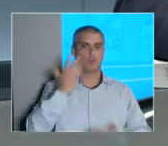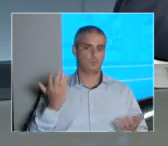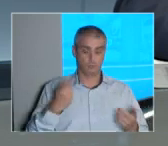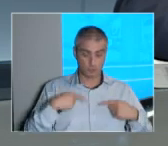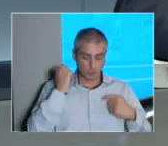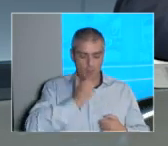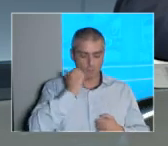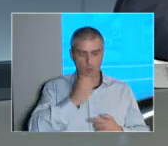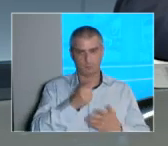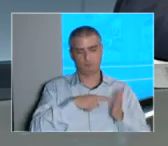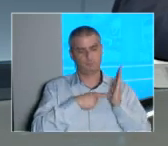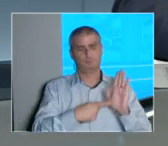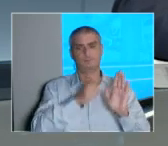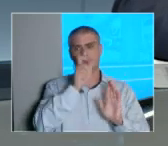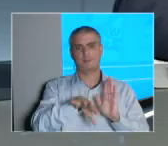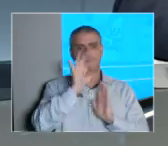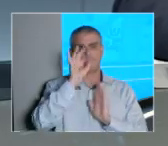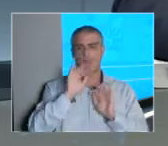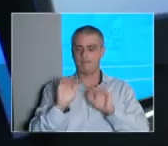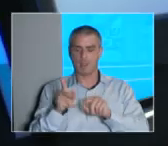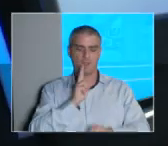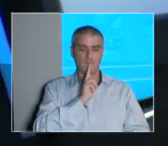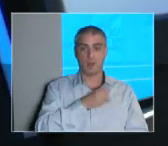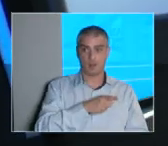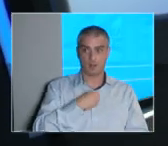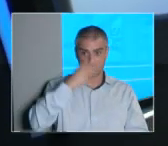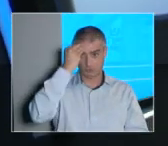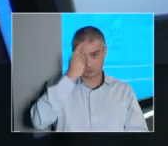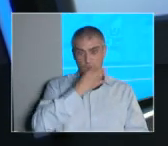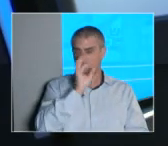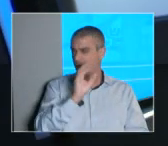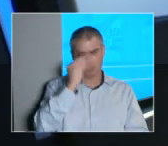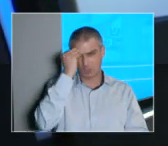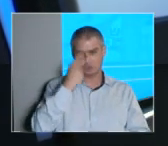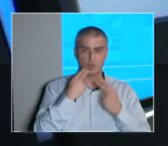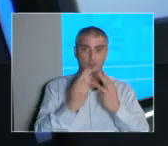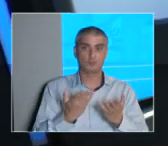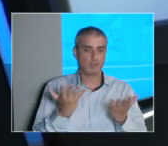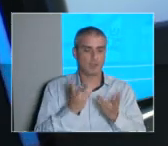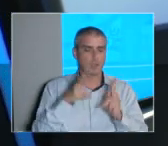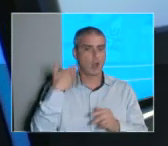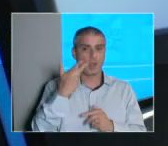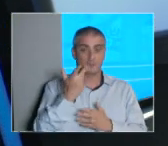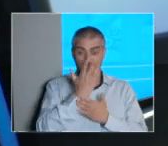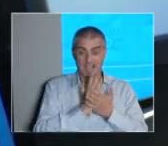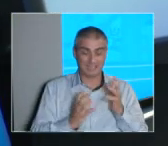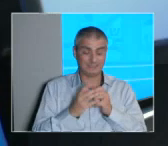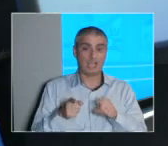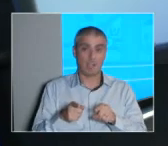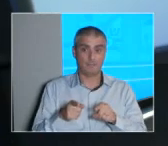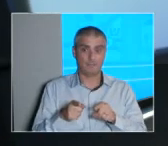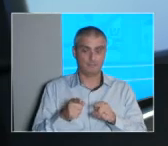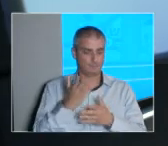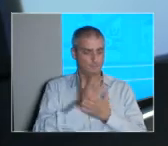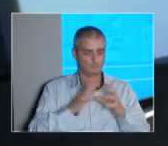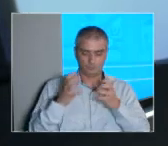אומרת, יום יומית מוצבת בפני הבן אדם הבחירה בין הברכה לכללה. אני זוכר שאלה שלך, לא זוכר את התשובה, איך יכול להיות שחצי עם, הרי